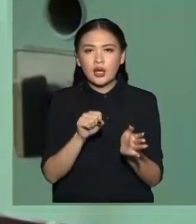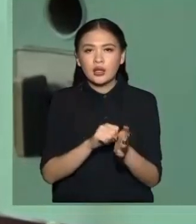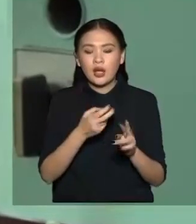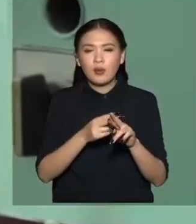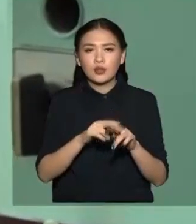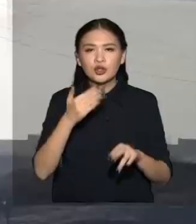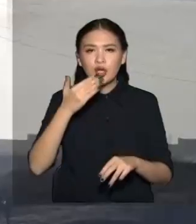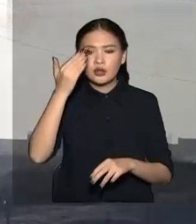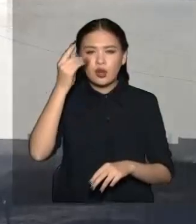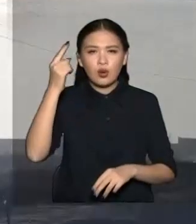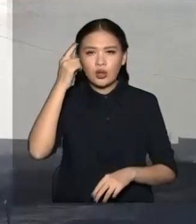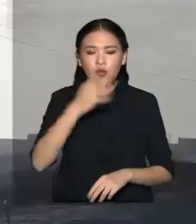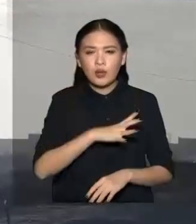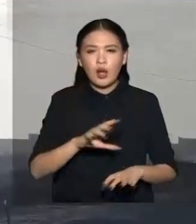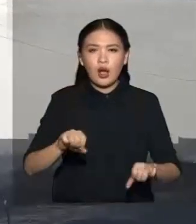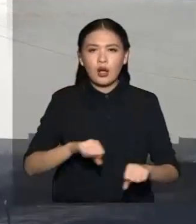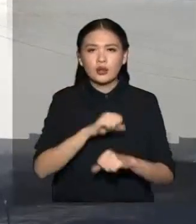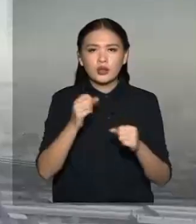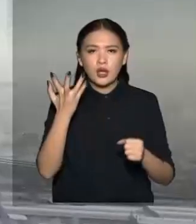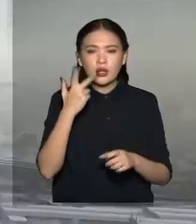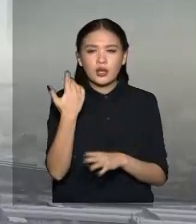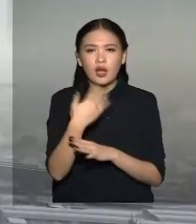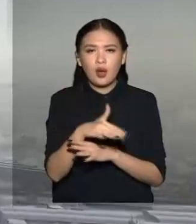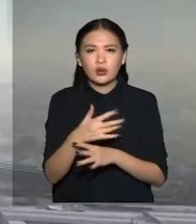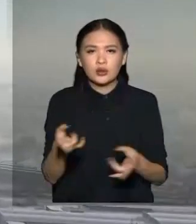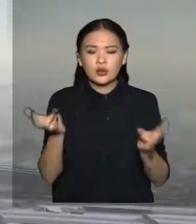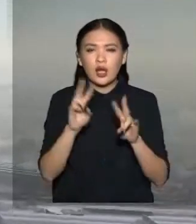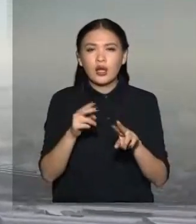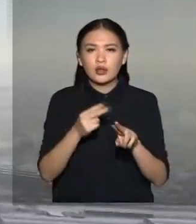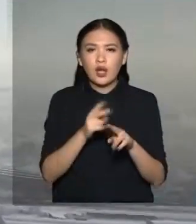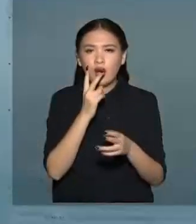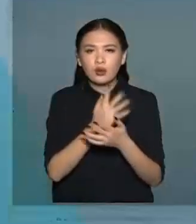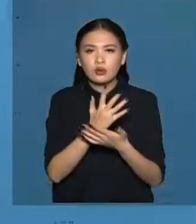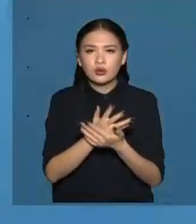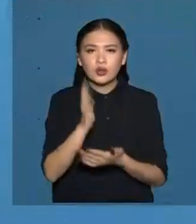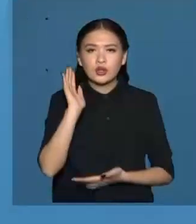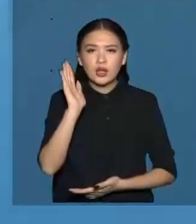жазда ойламаған? Аязда далада қалғандарға қандай көмек көрсетілуде?